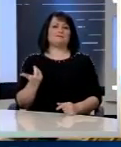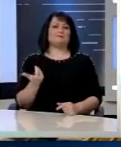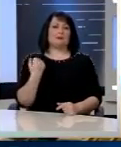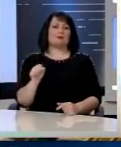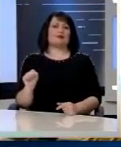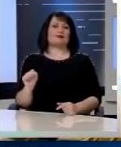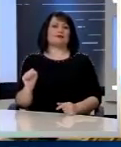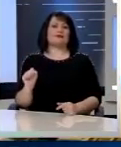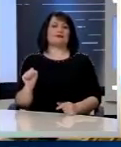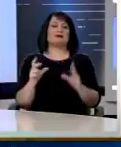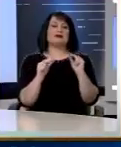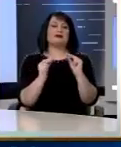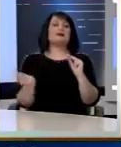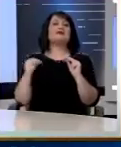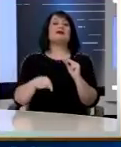Λείπει για τη συζήτηση.